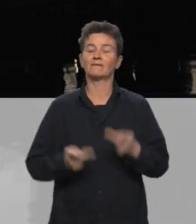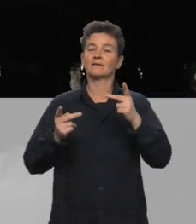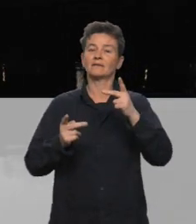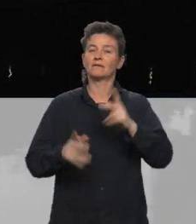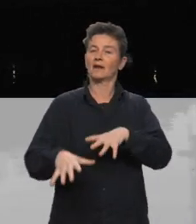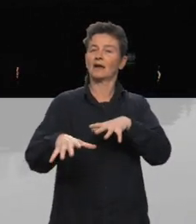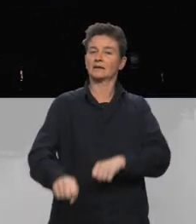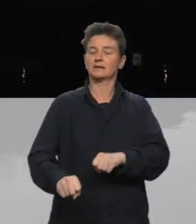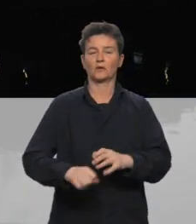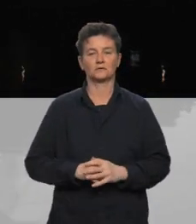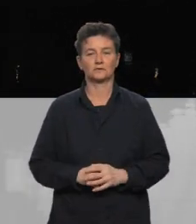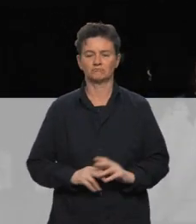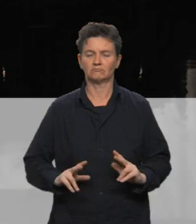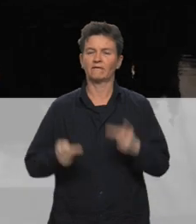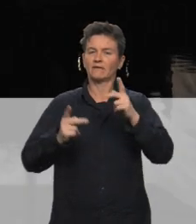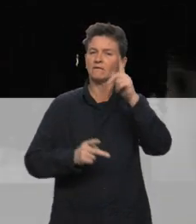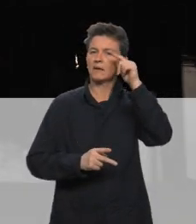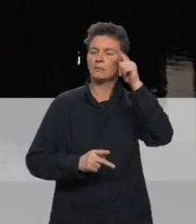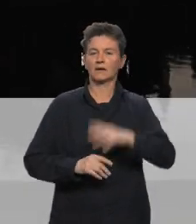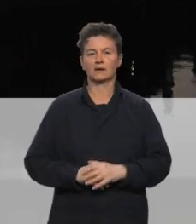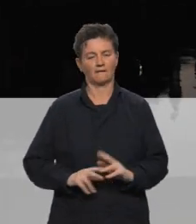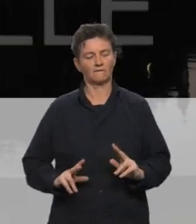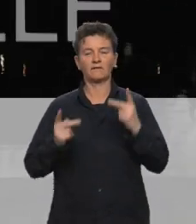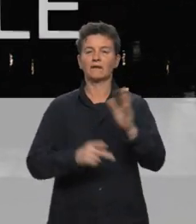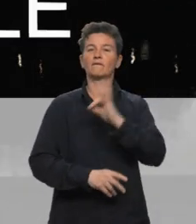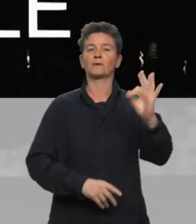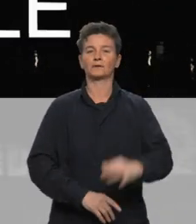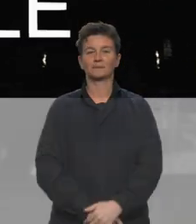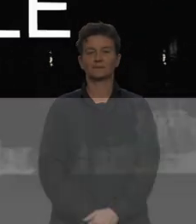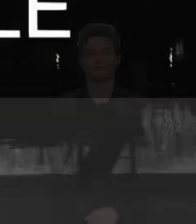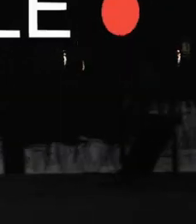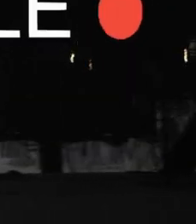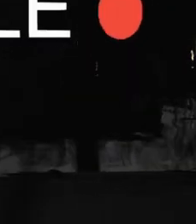Vive la résistance. Vive la République. Vive